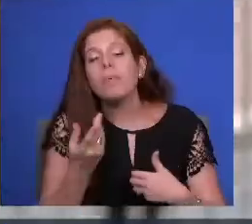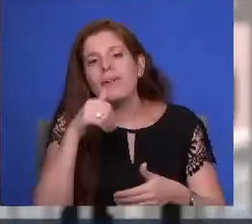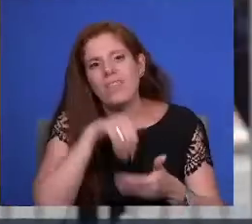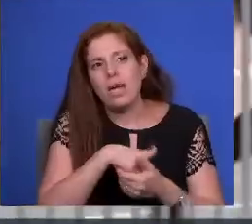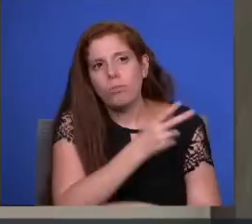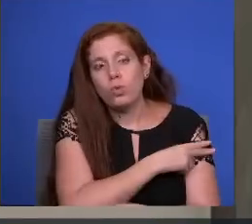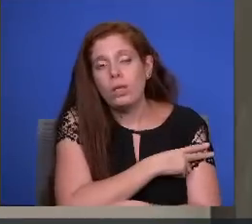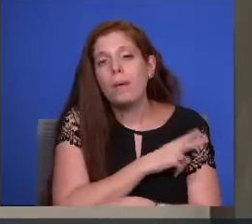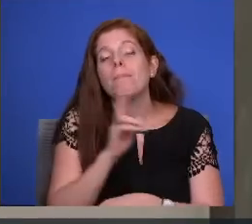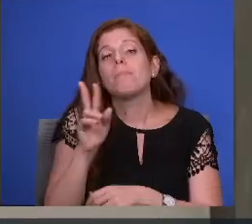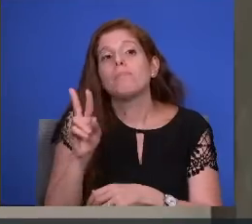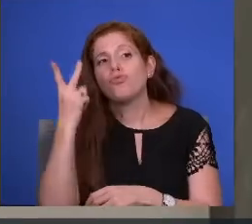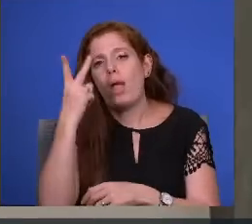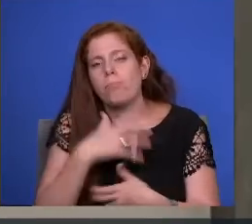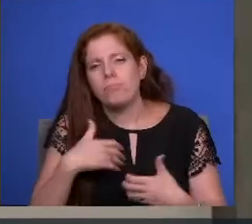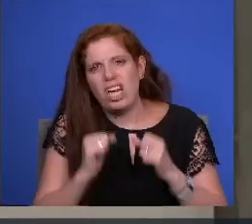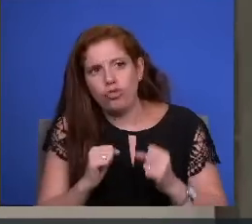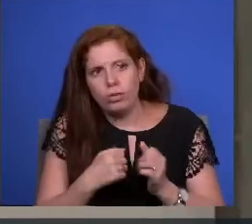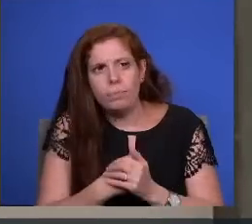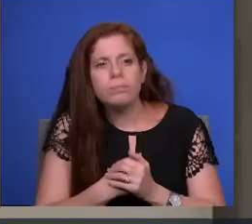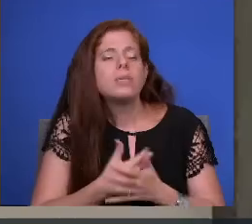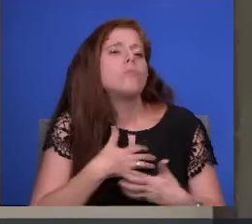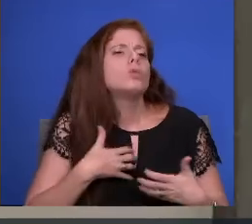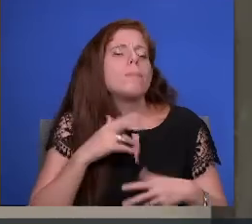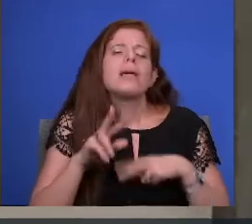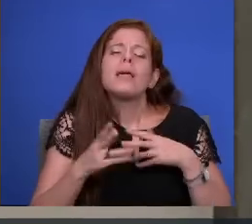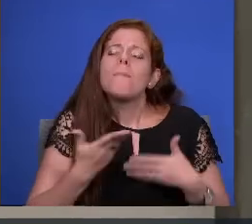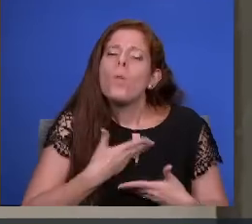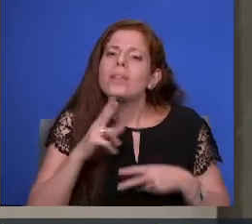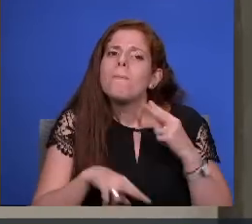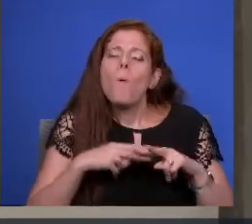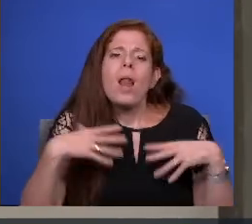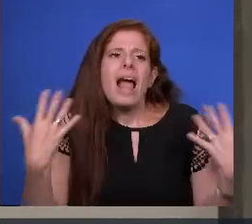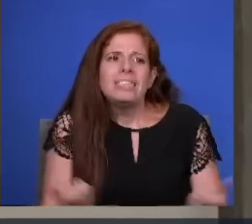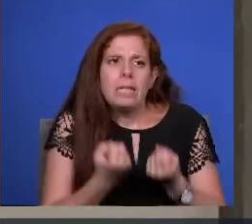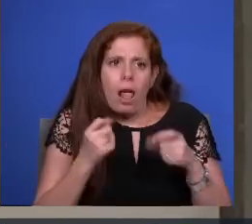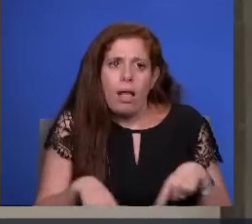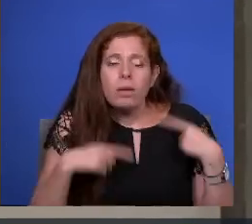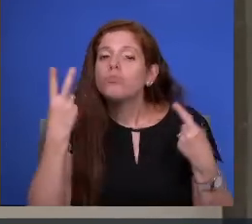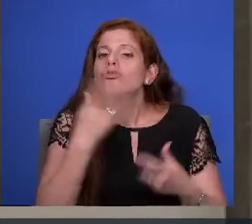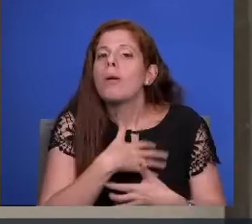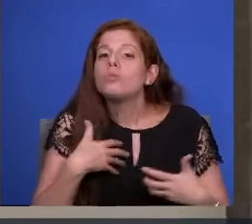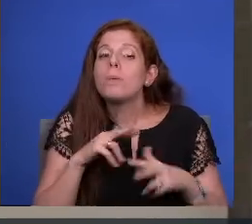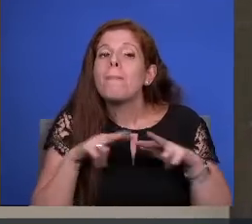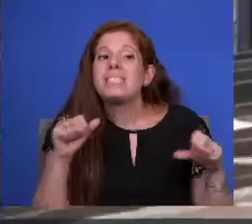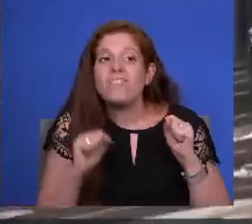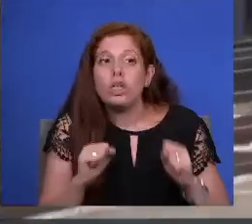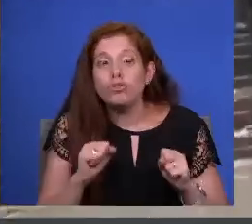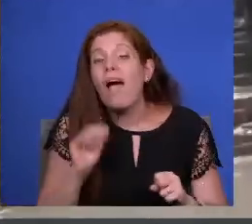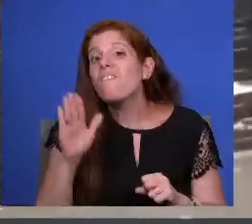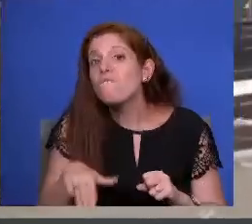קשה. פתחנו חדר טראומה, פצועים קיבלו טיפול להצלת חיים, שני פצועים נמצאים במצב קשה, אפילו הייתי אומר קשה